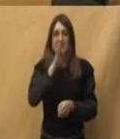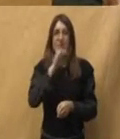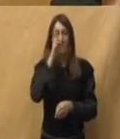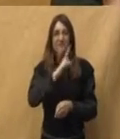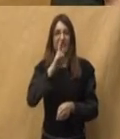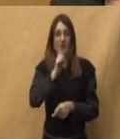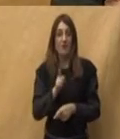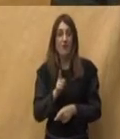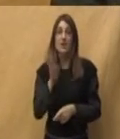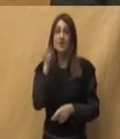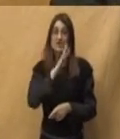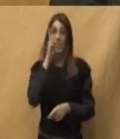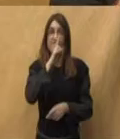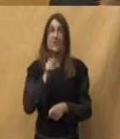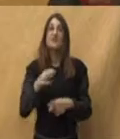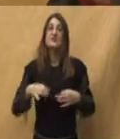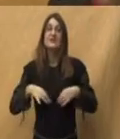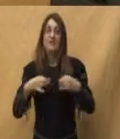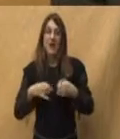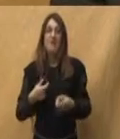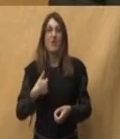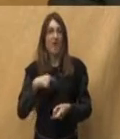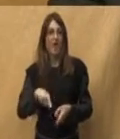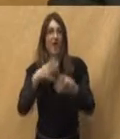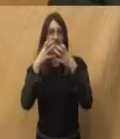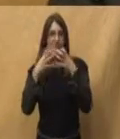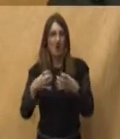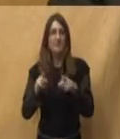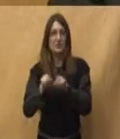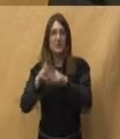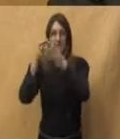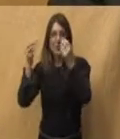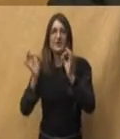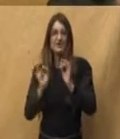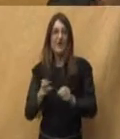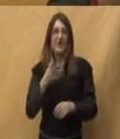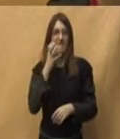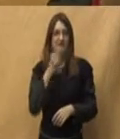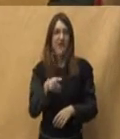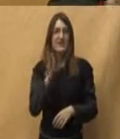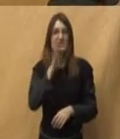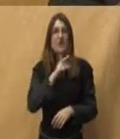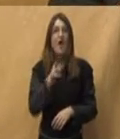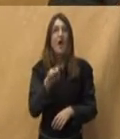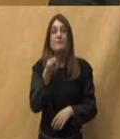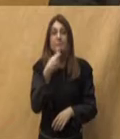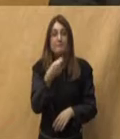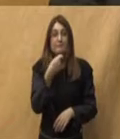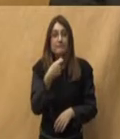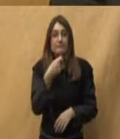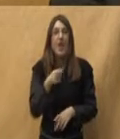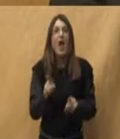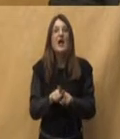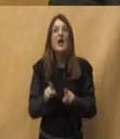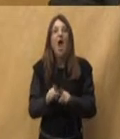moram spominjati da je crno vino zdravo. Ja ga volim, vjerojatno ga i mnogi gledatelji vole. I objed je